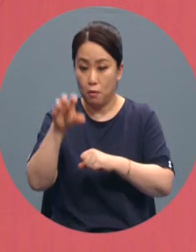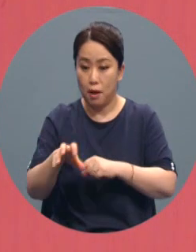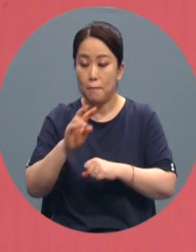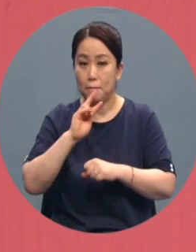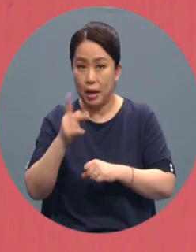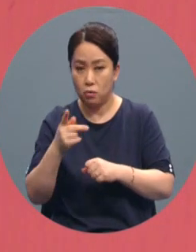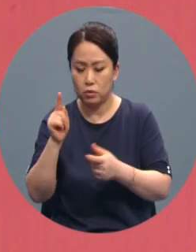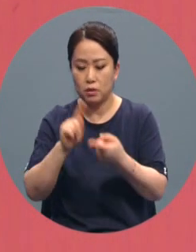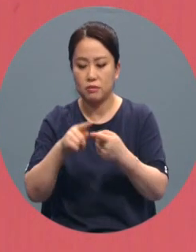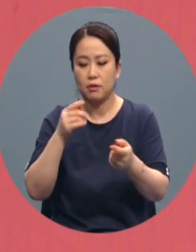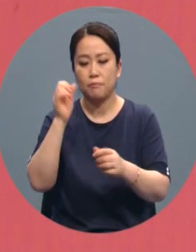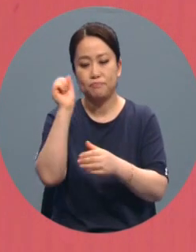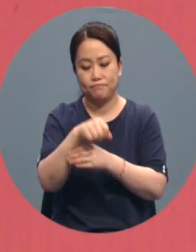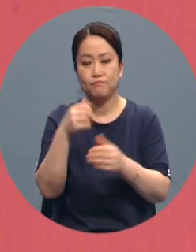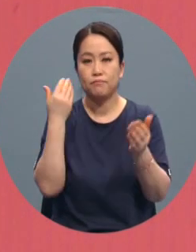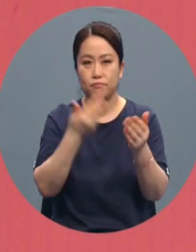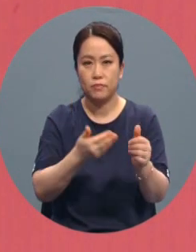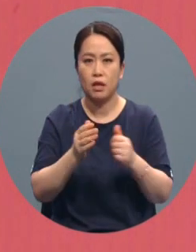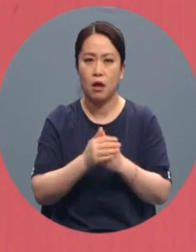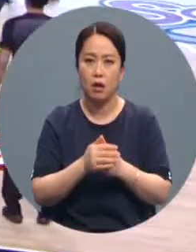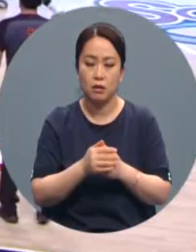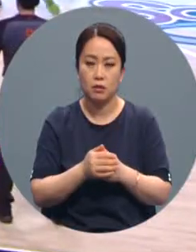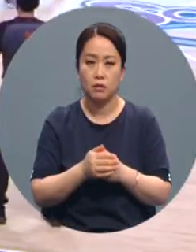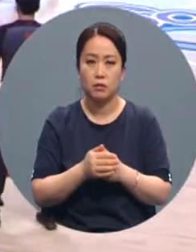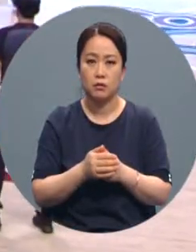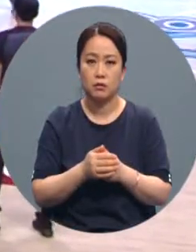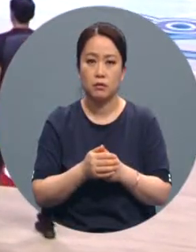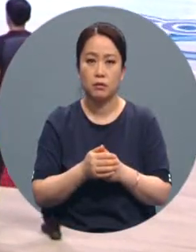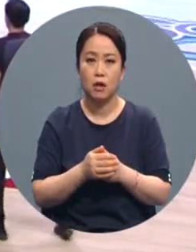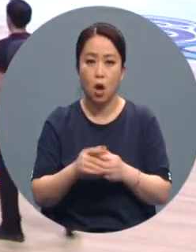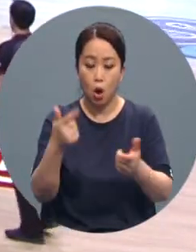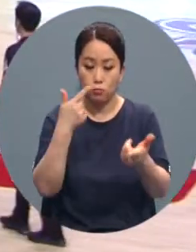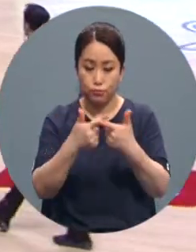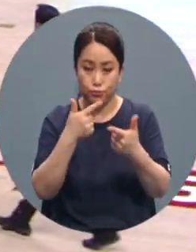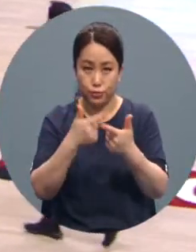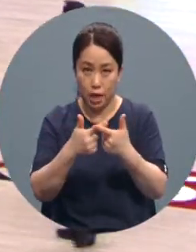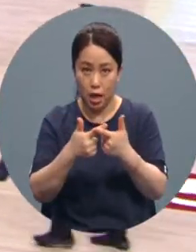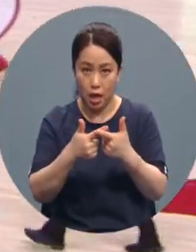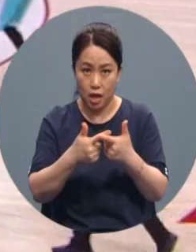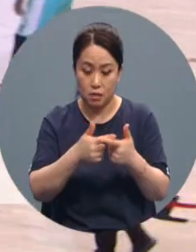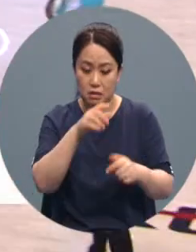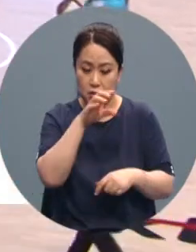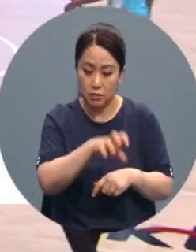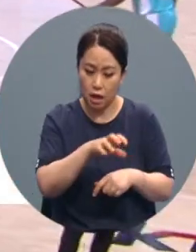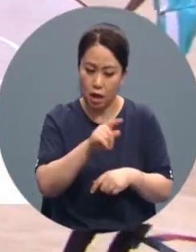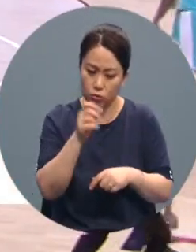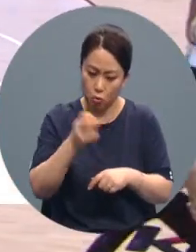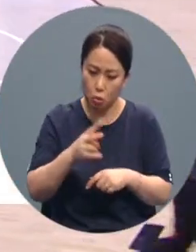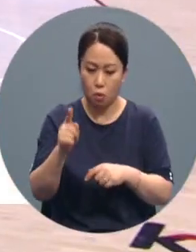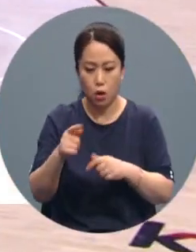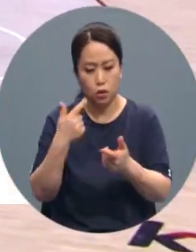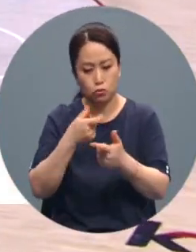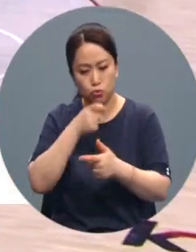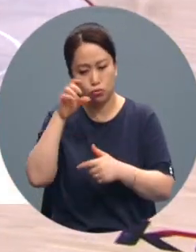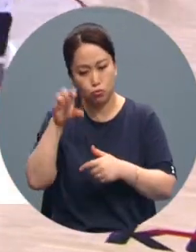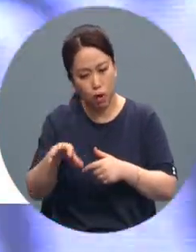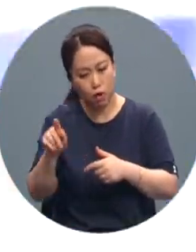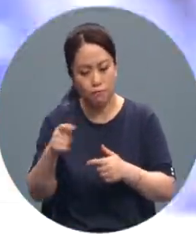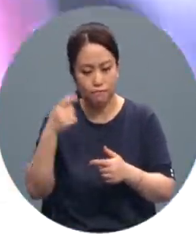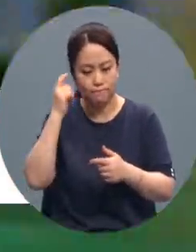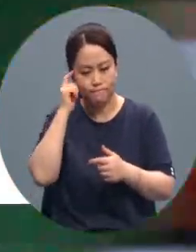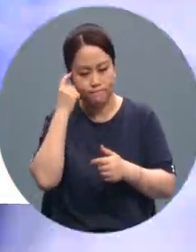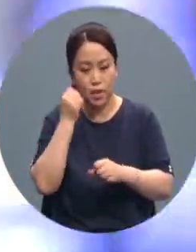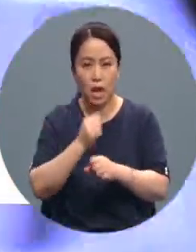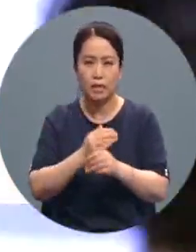한 KBL의 연고지 정착제 때문입니다. 부산 잔류와 수원 이전을 고심하던 KT 구단은 전용 훈련장이